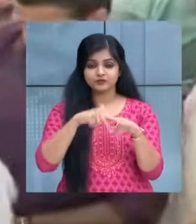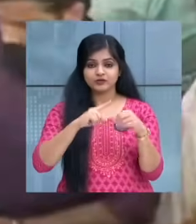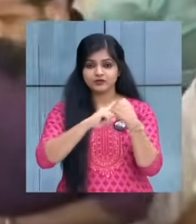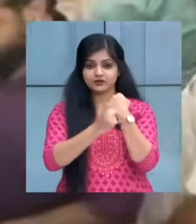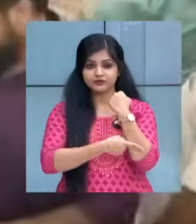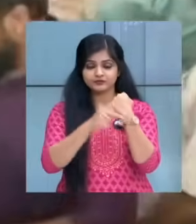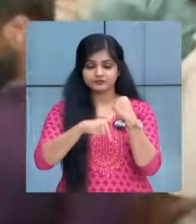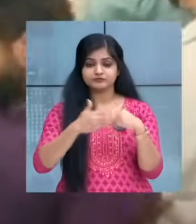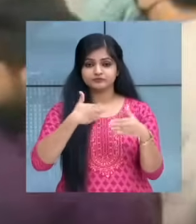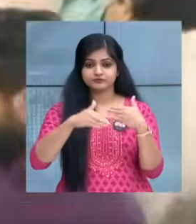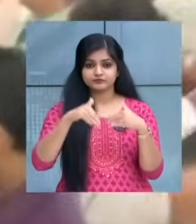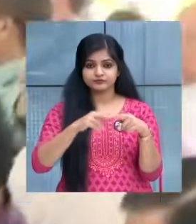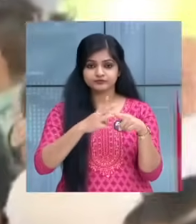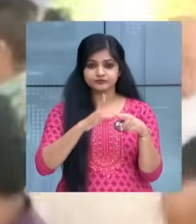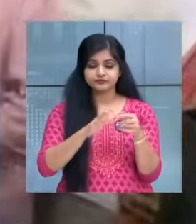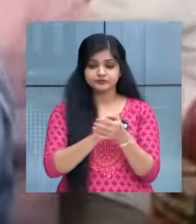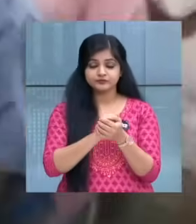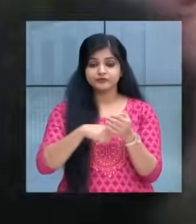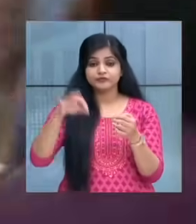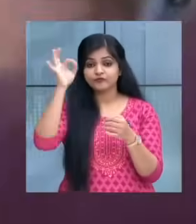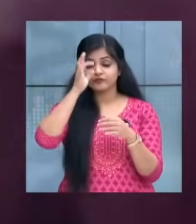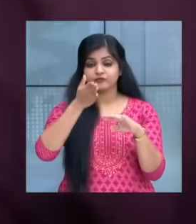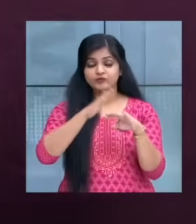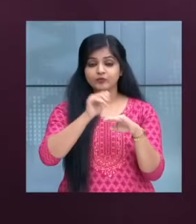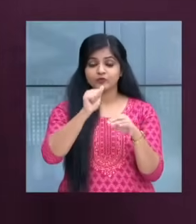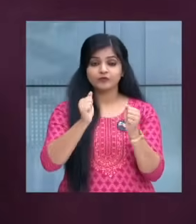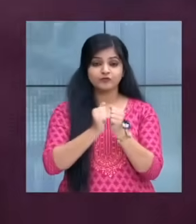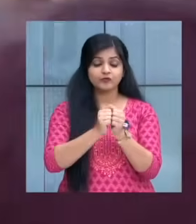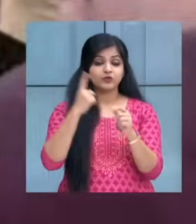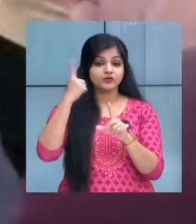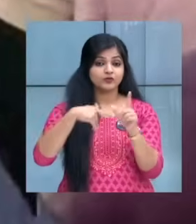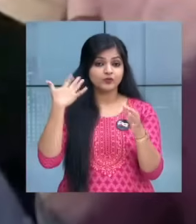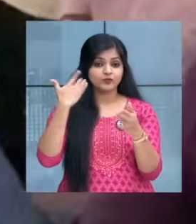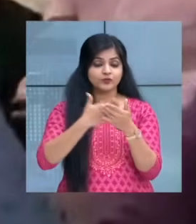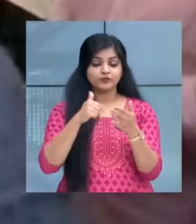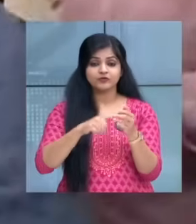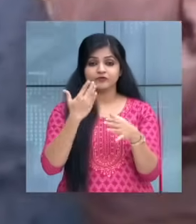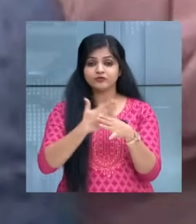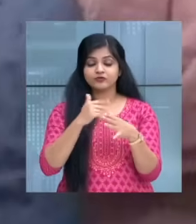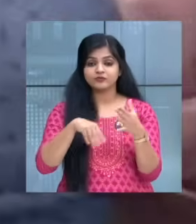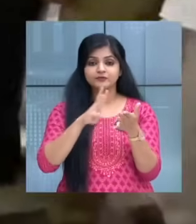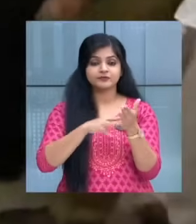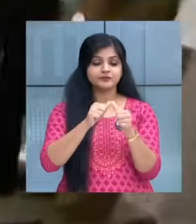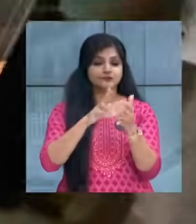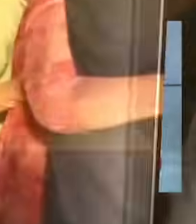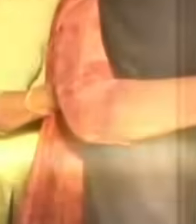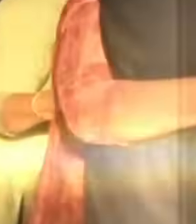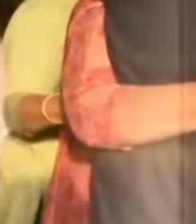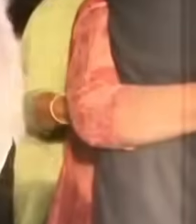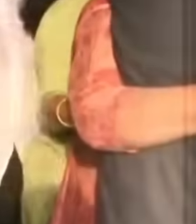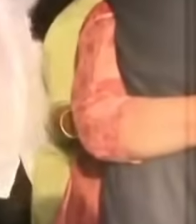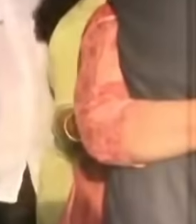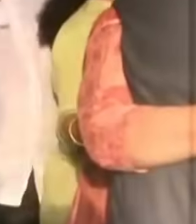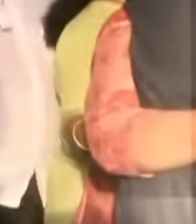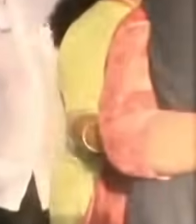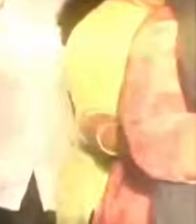ഇവിടെ തുടർന്നുകൊണ്ടിരിക്കുകയാണ്. ഇപ്പോഴും സിനിമാ മേഖലയിലെ അദ്ദേഹത്തിനൊപ്പം തന്നെ വർഷങ്ങളായി പരിചയമുണ്ടായിരുന്ന മണിയൻപിള്ള രാജു, ജഗദീഷ്, പ്രേംകുമാർ,